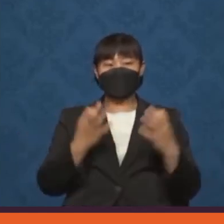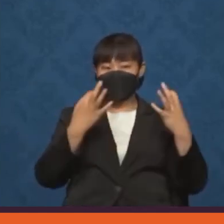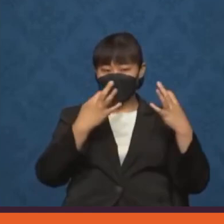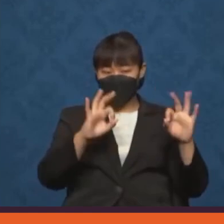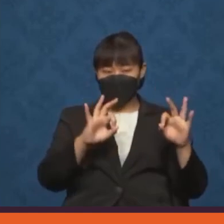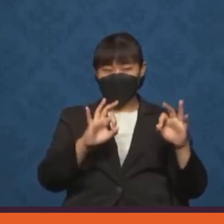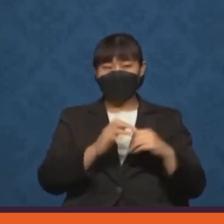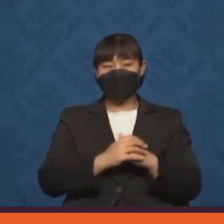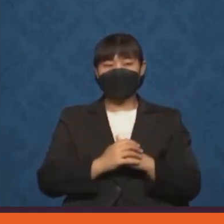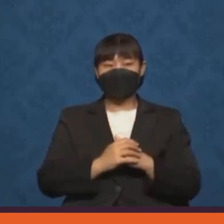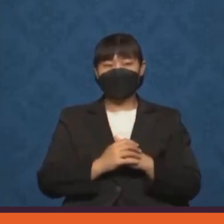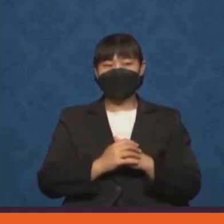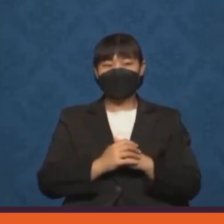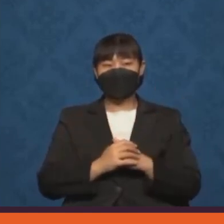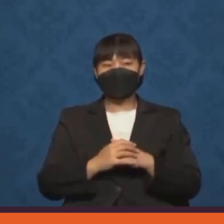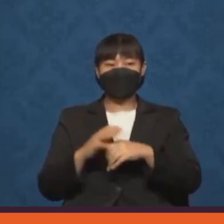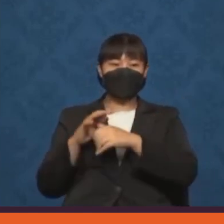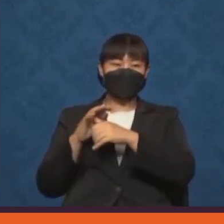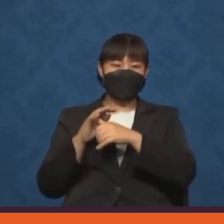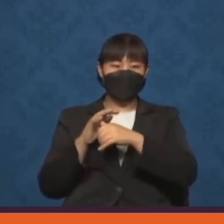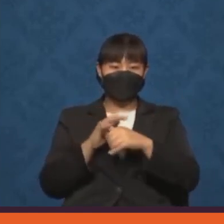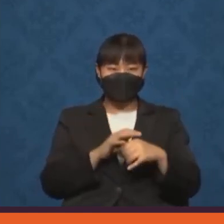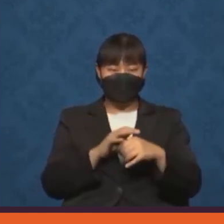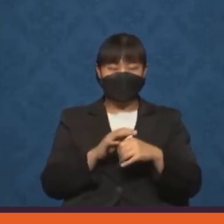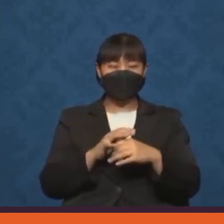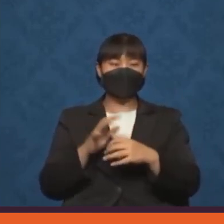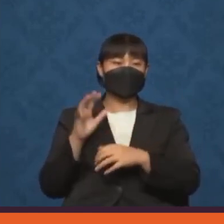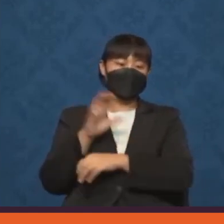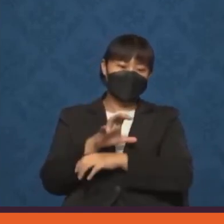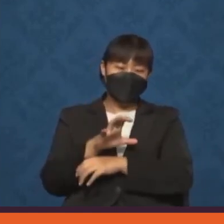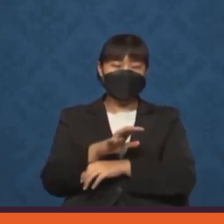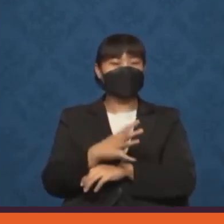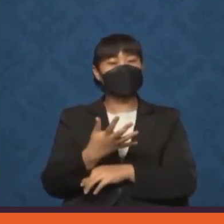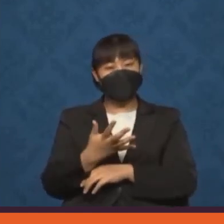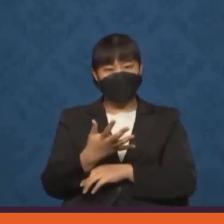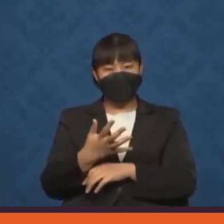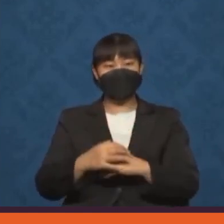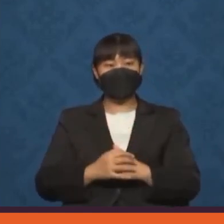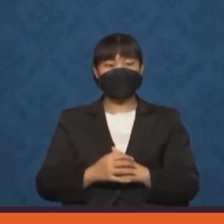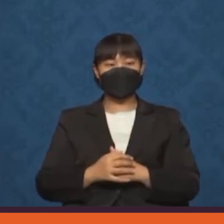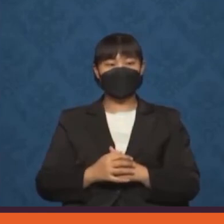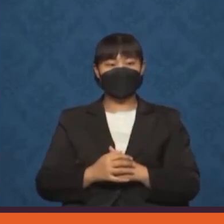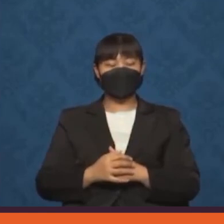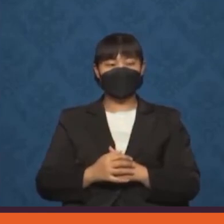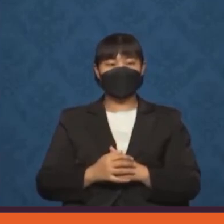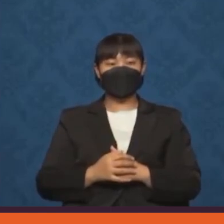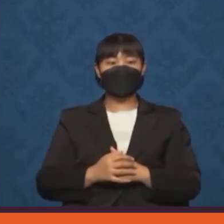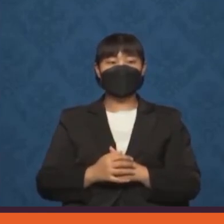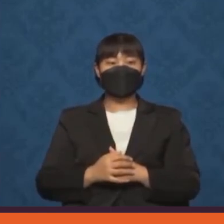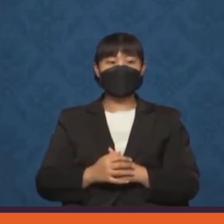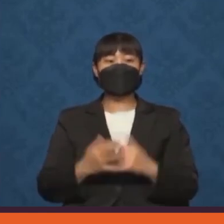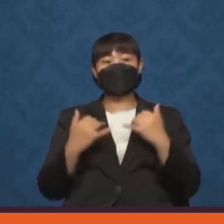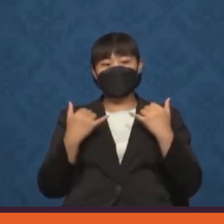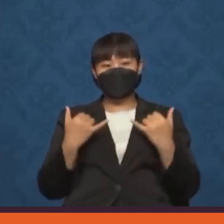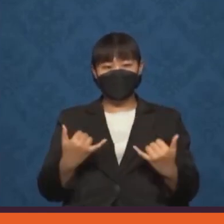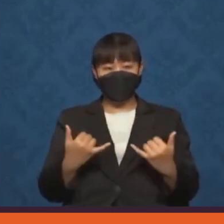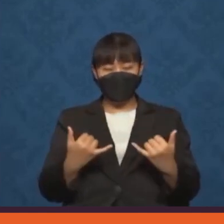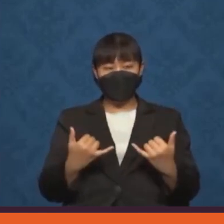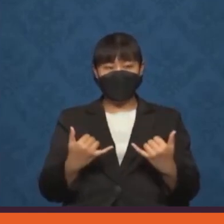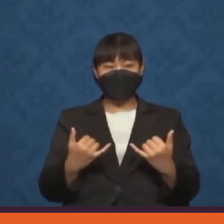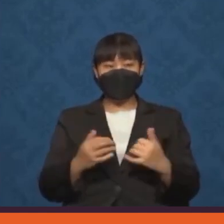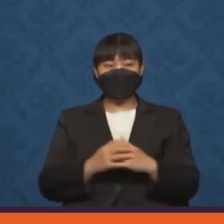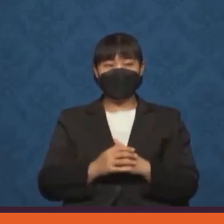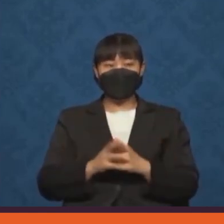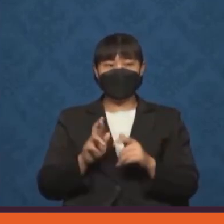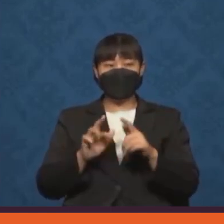กเป็นเครื่องมือของฝักฝ่ายทางการเมืองใดฝ่ายการเมืองหนึ่งสุดท้ายครับท่านบอกว่าร่างฉบับนี้มีลักษณะที่เป็